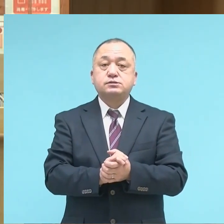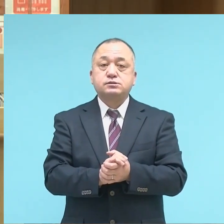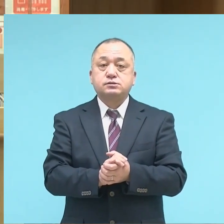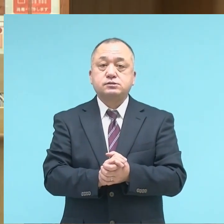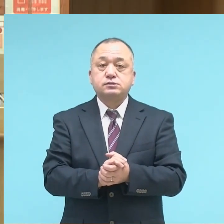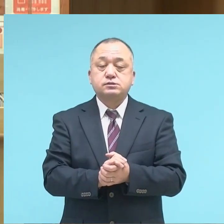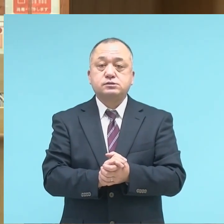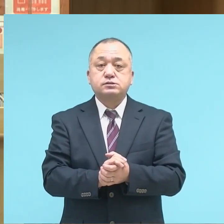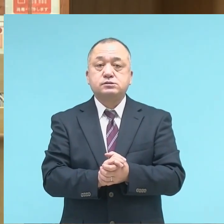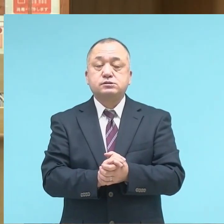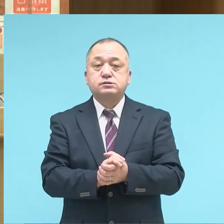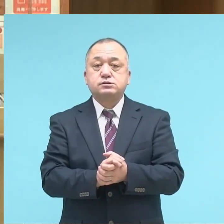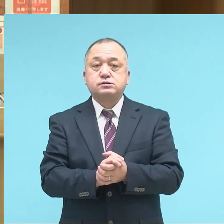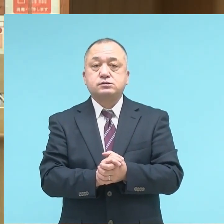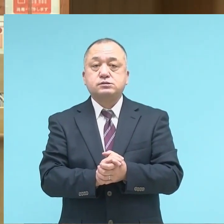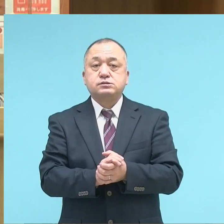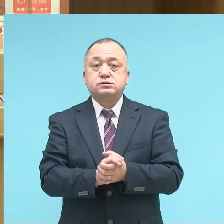はい、